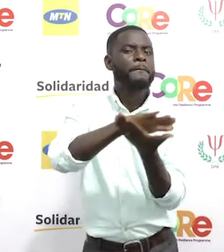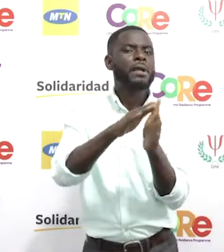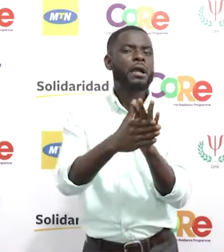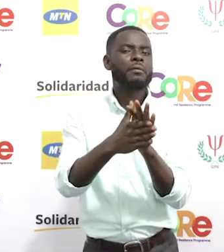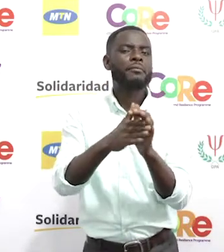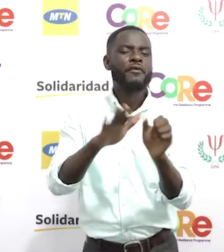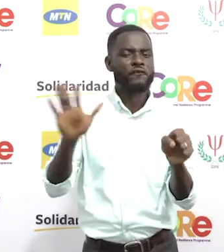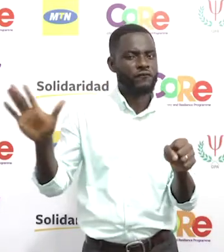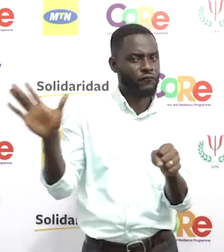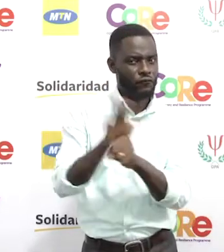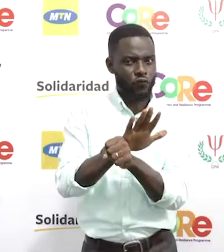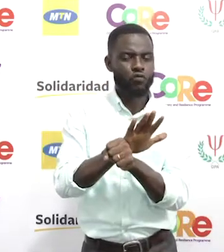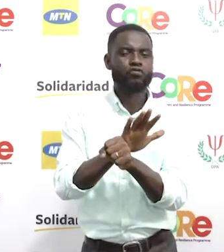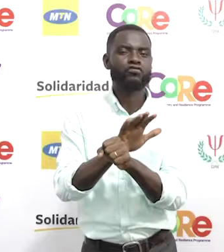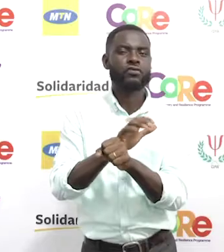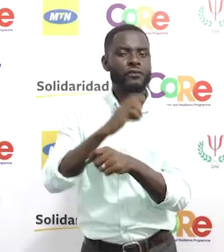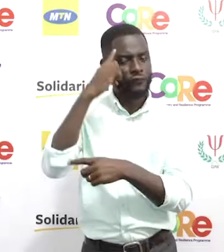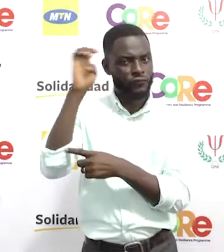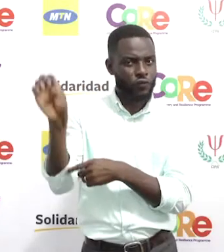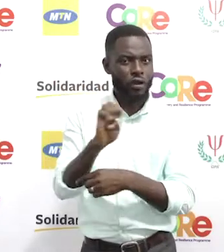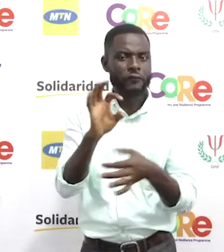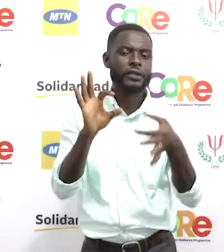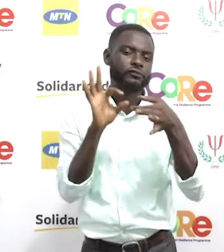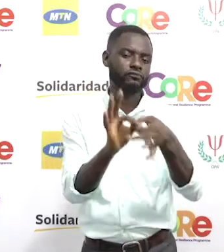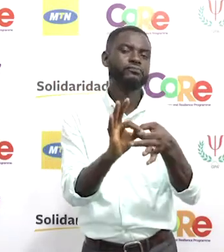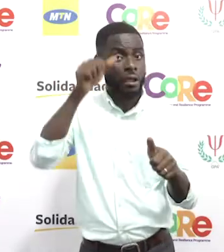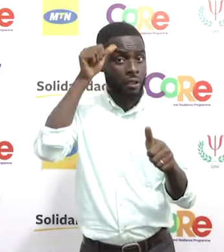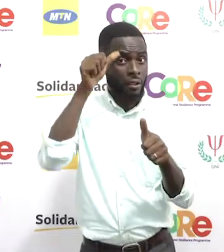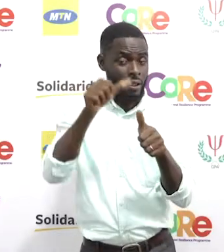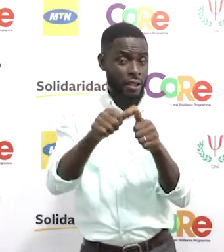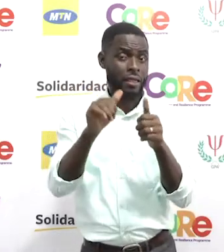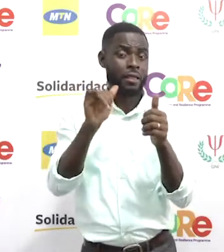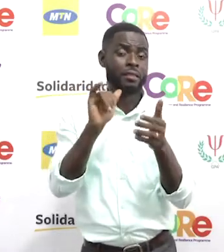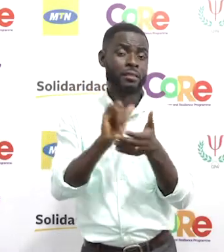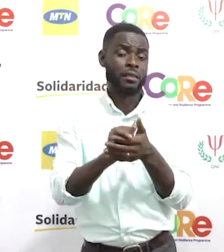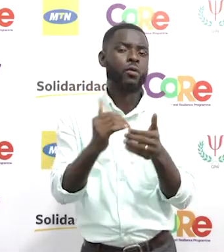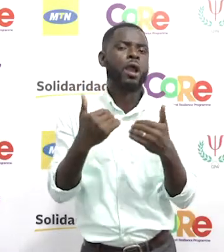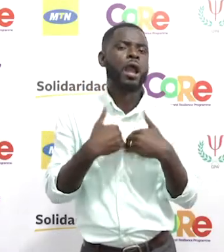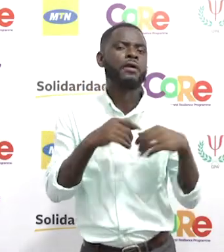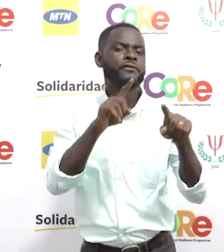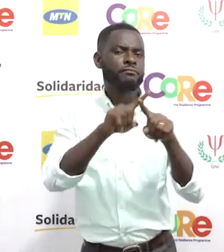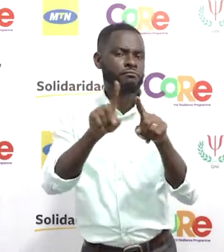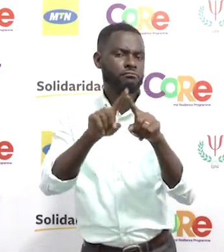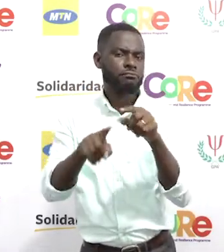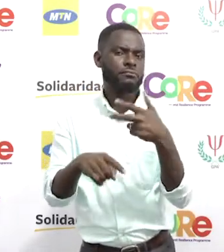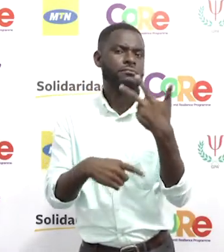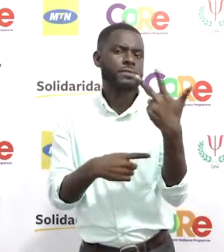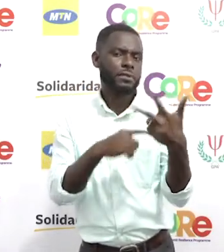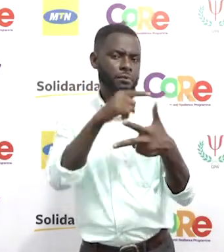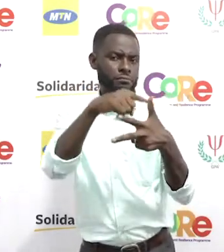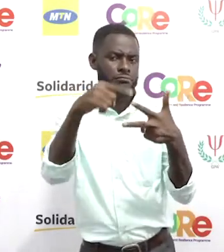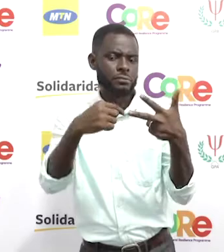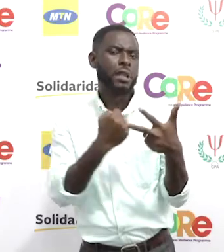he susumu. Ke hani nye fe he lo kome. Ni nye hinshida.